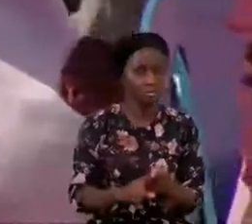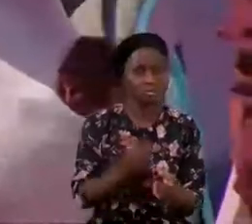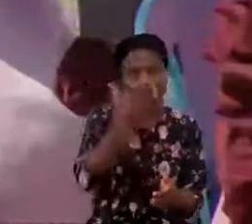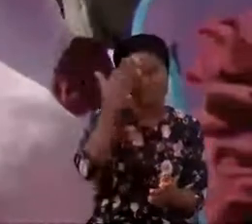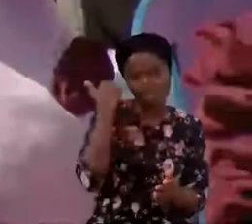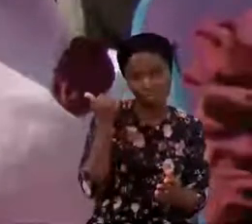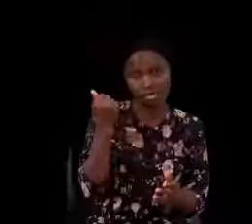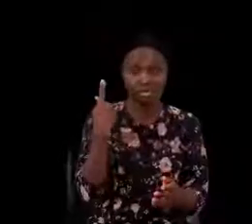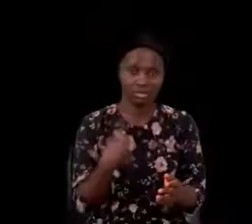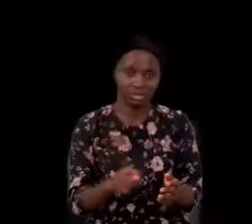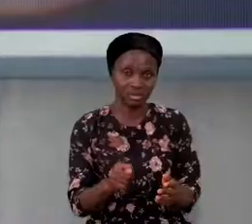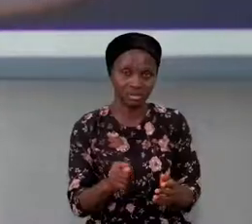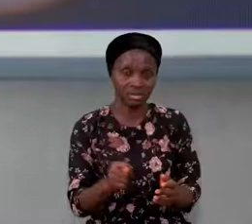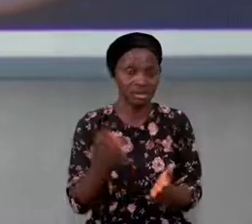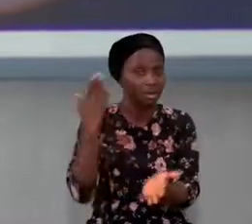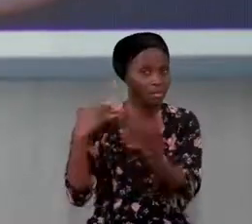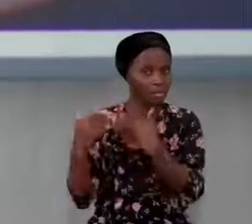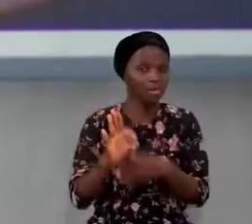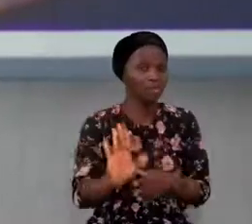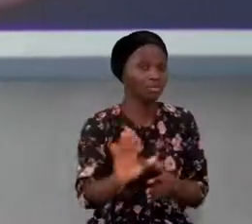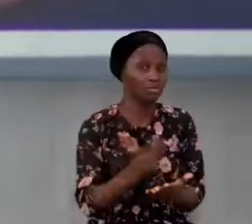ensevelis. Je n'ai pas entendu ton amen.